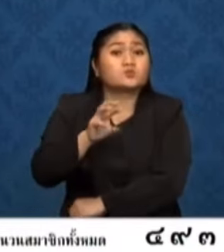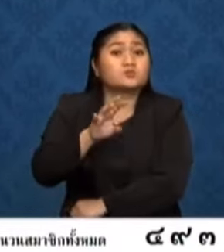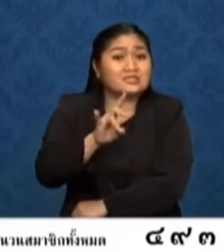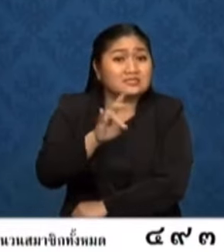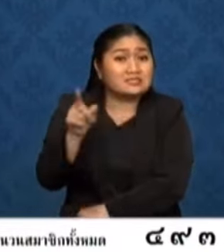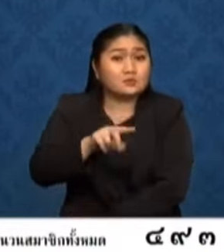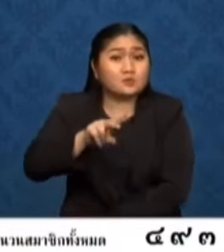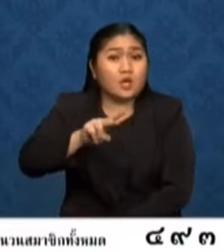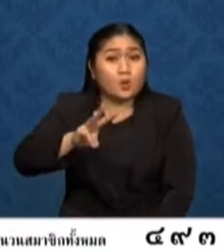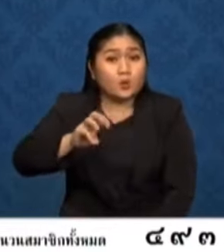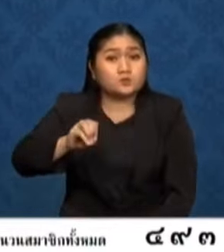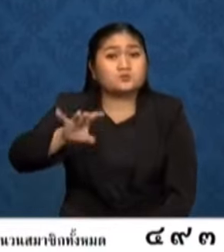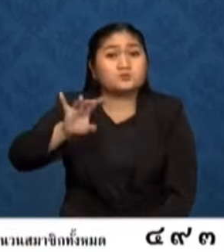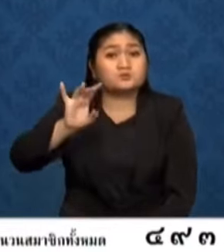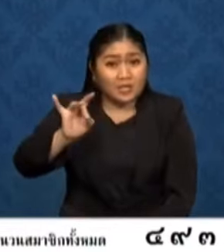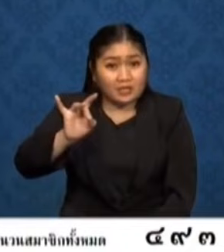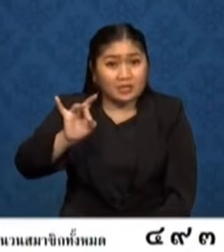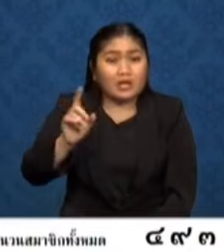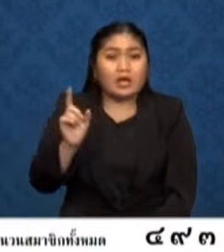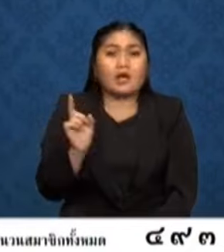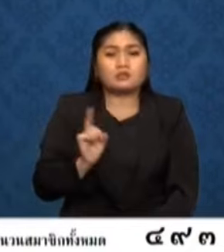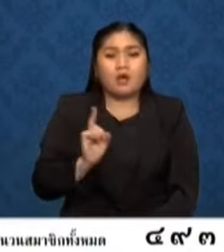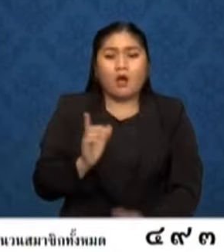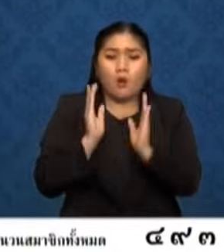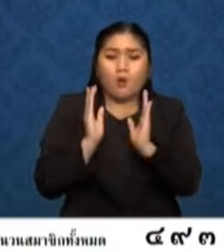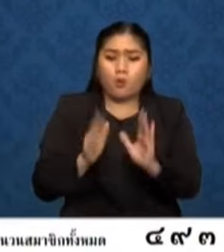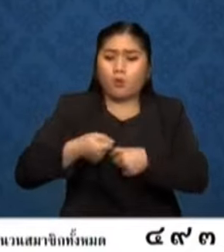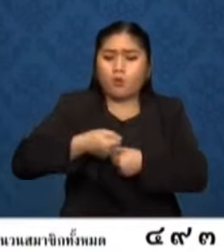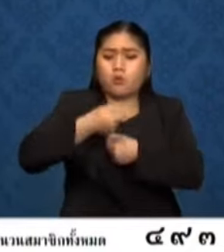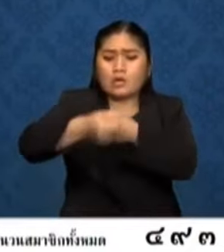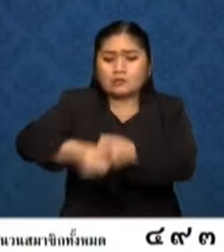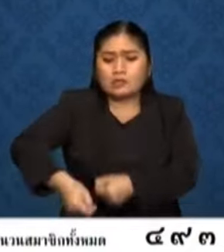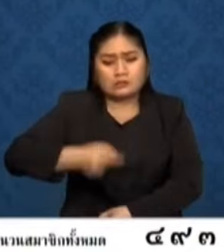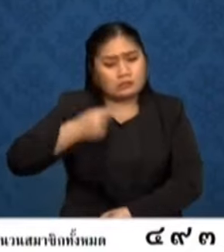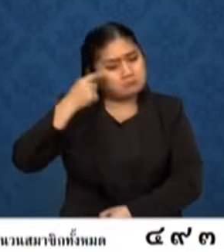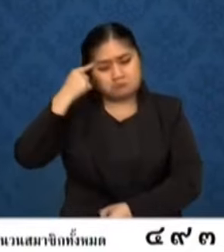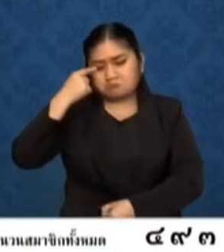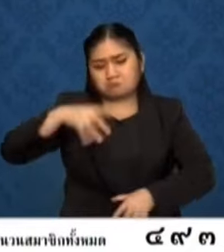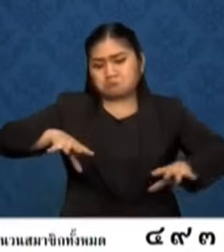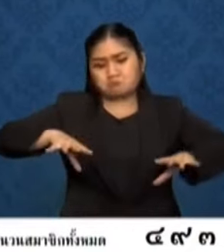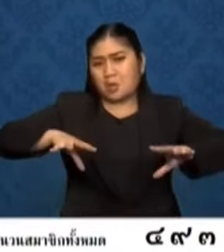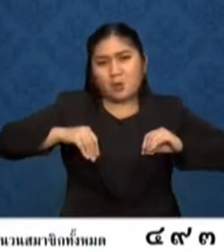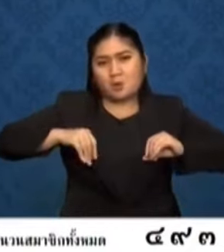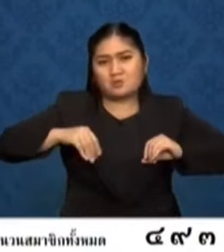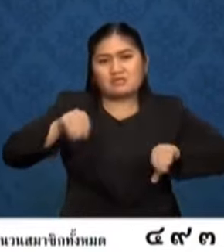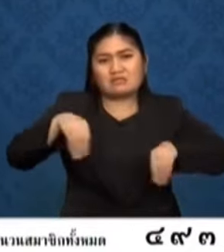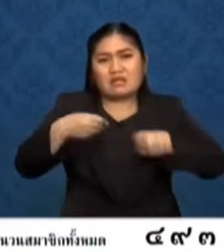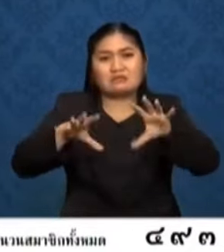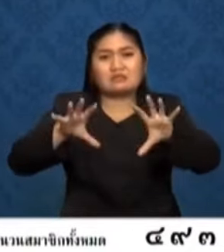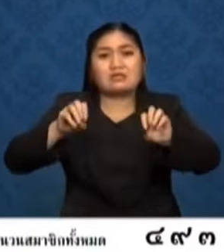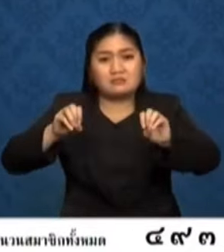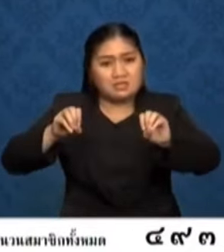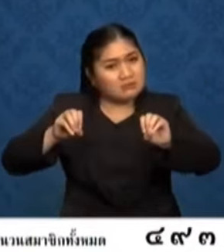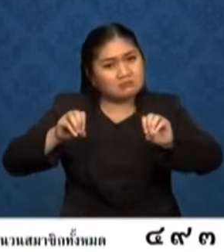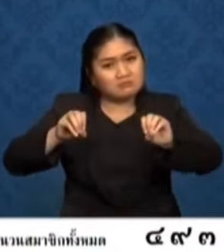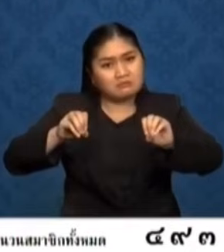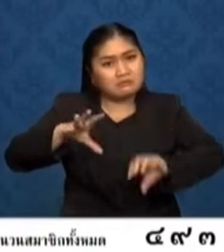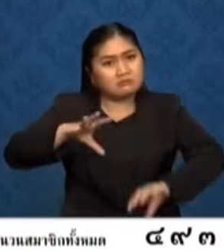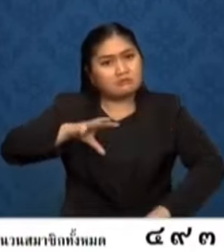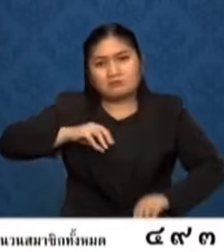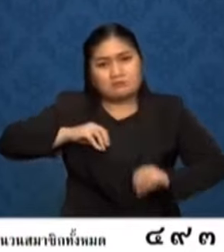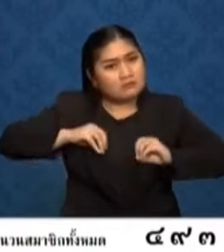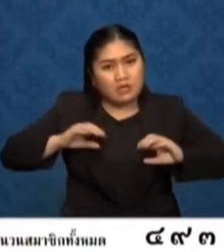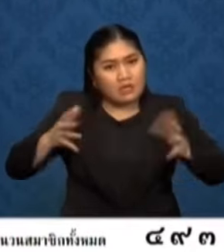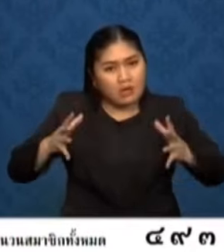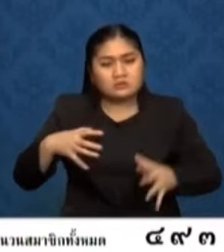8ซึ่งชาวนาไม่เห็นด้วยกับโครงการปุยคนละคร่งครับแต่อยากใหรฐบาลกลัมาใช้มตรการจ่าย